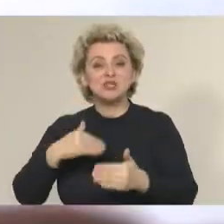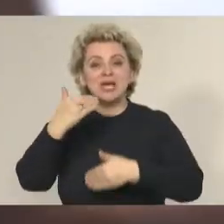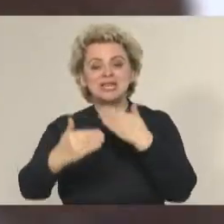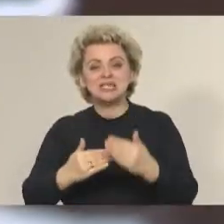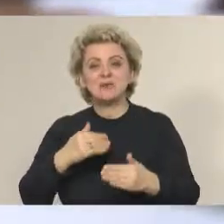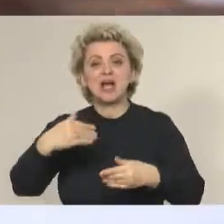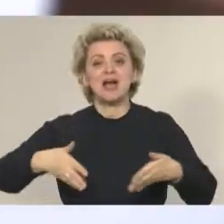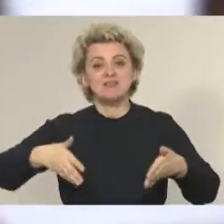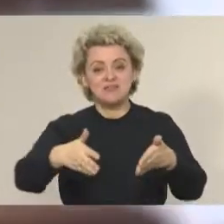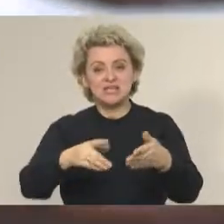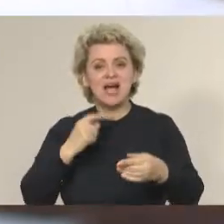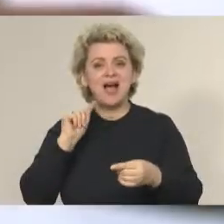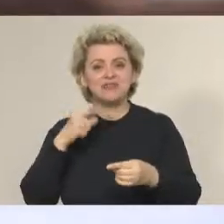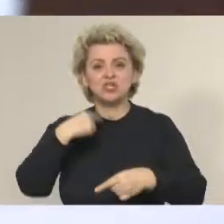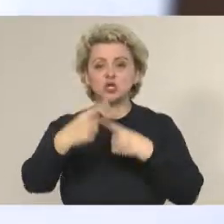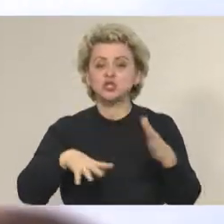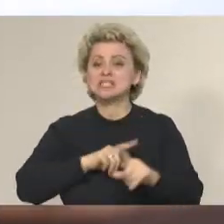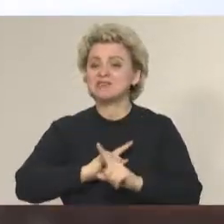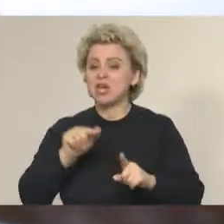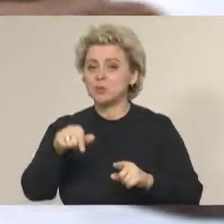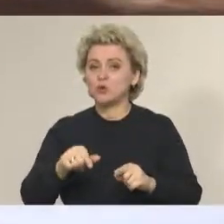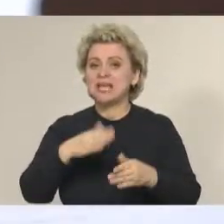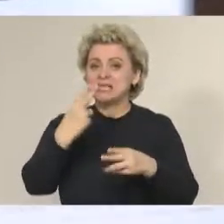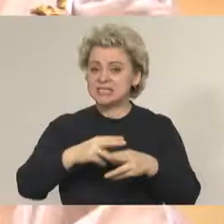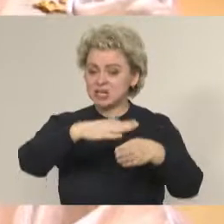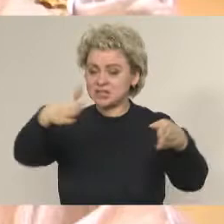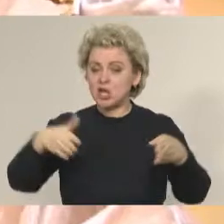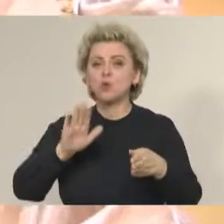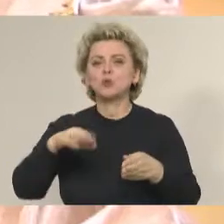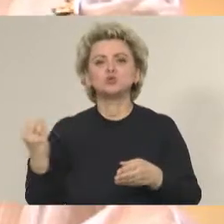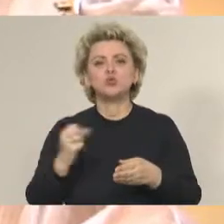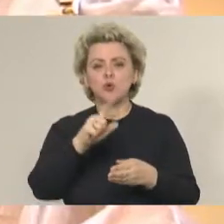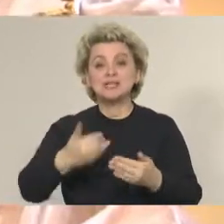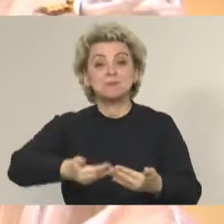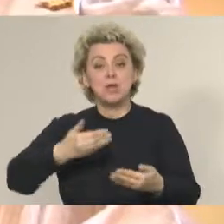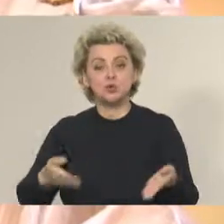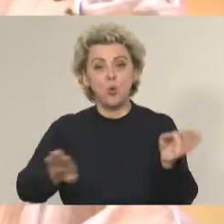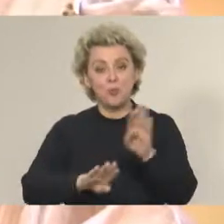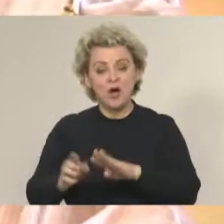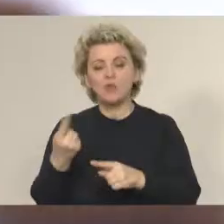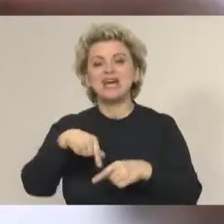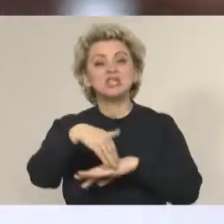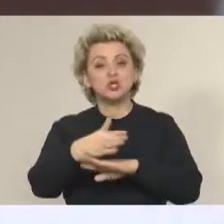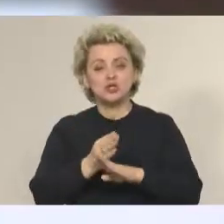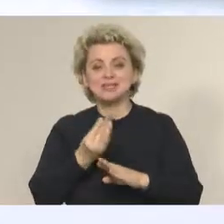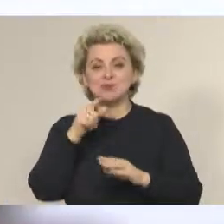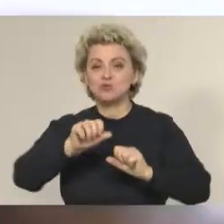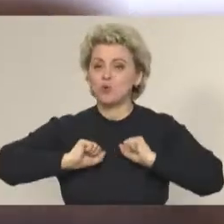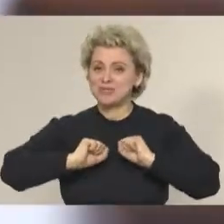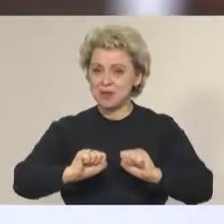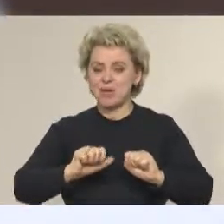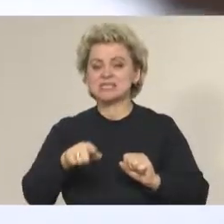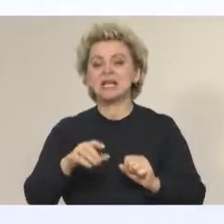этапе конвейера конфеты проходят через своеобразный металлодетектор. Потом еще раз перед упаковкой. И это лишь часть пищевой